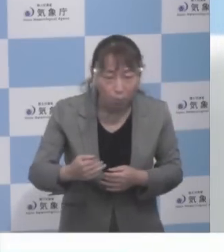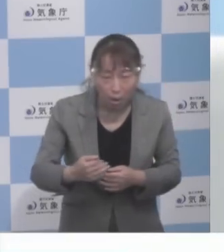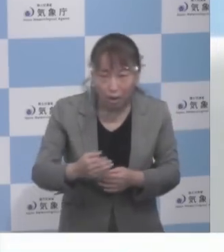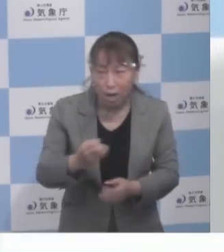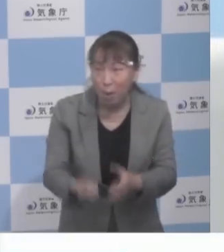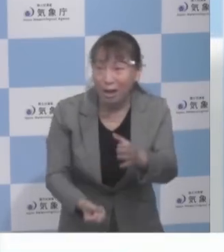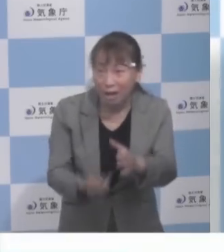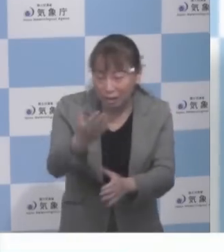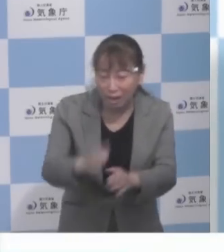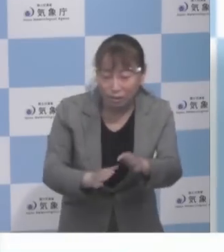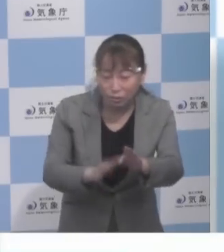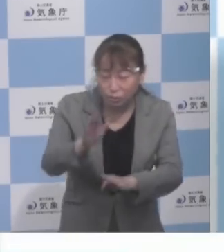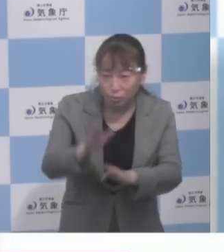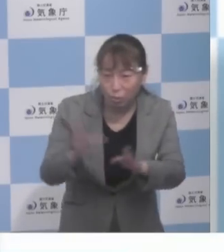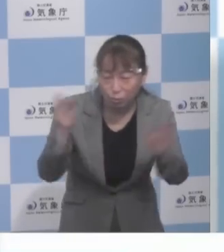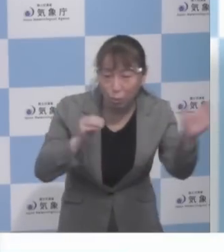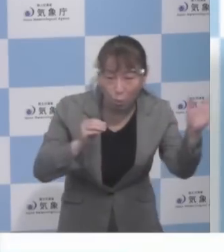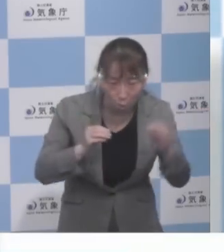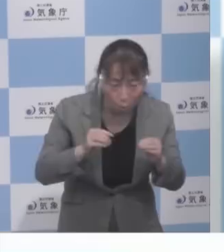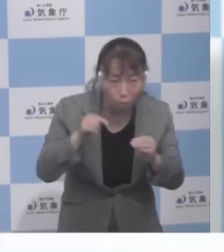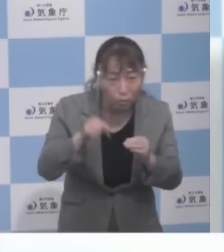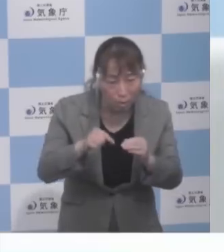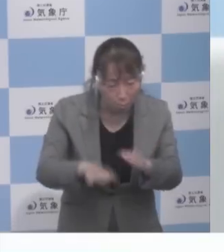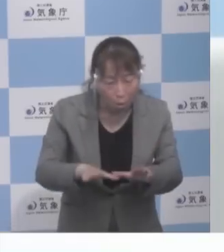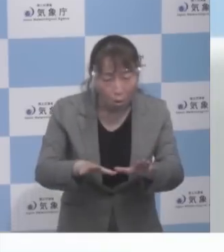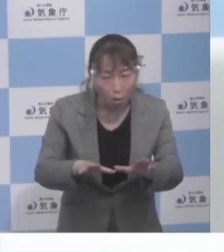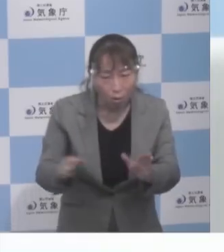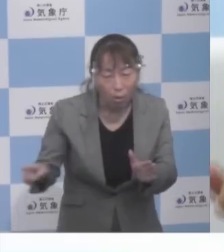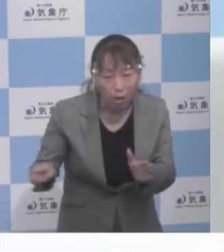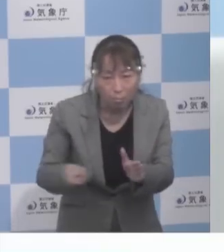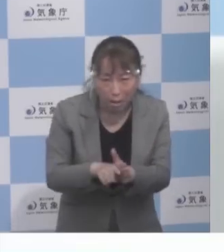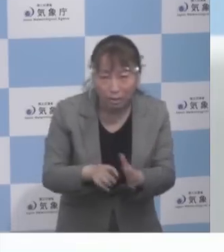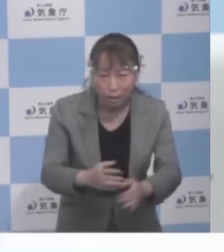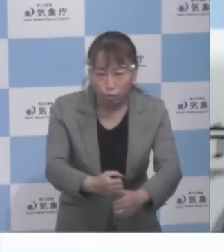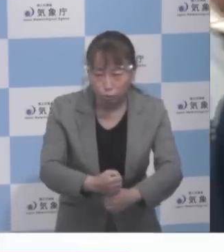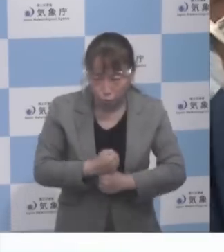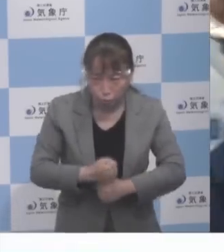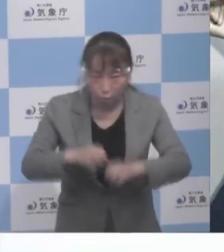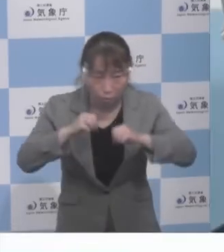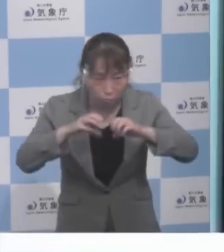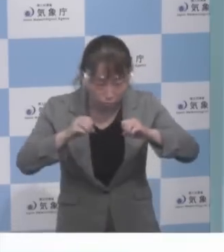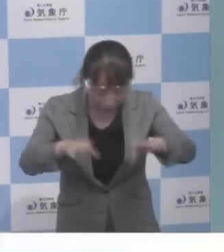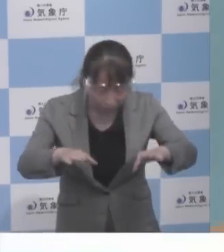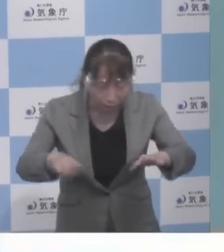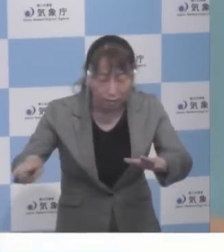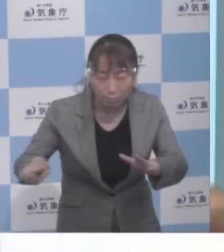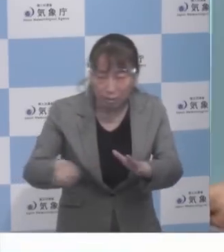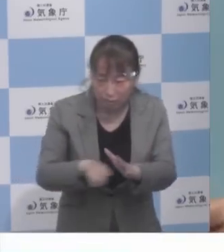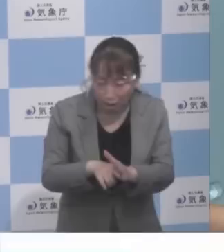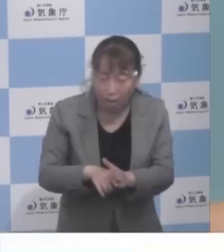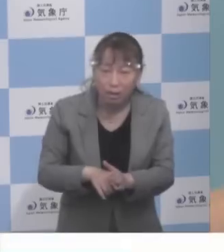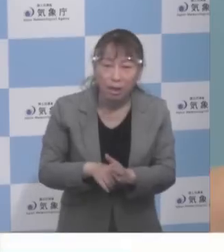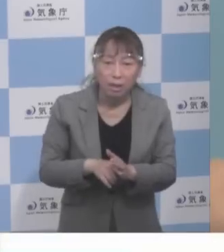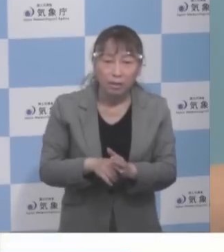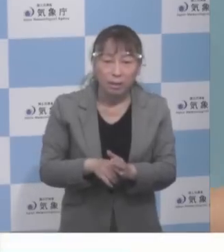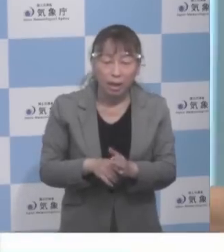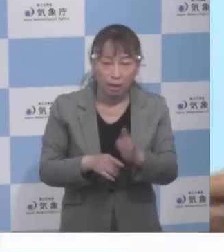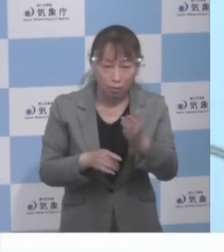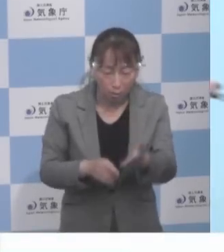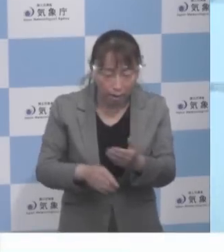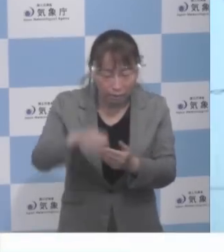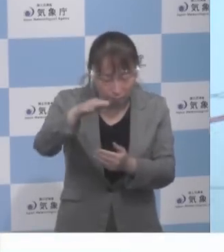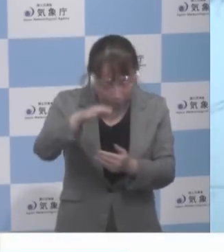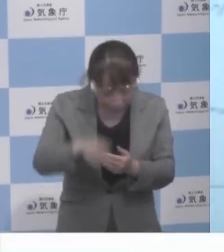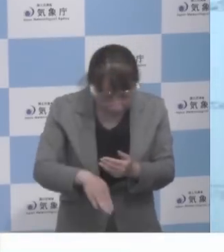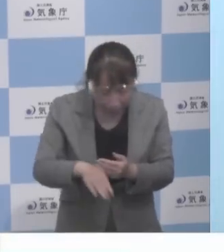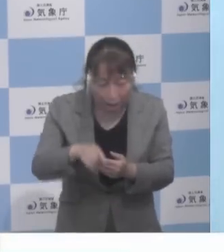報においても、これまで注意を呼びかけてきたわけですけれども、これが一番下のこ